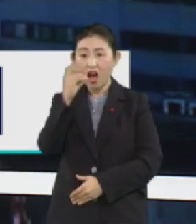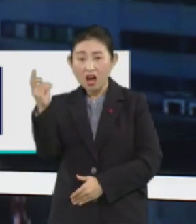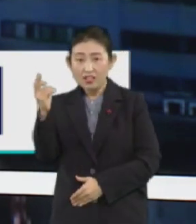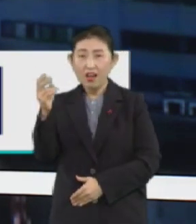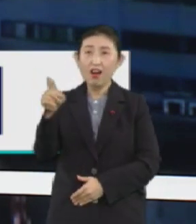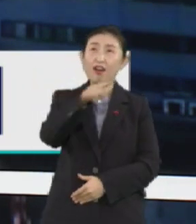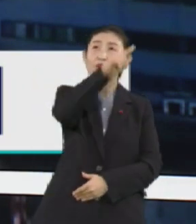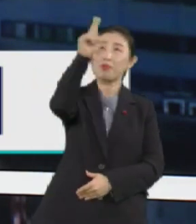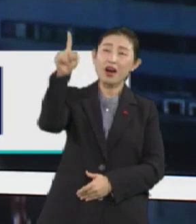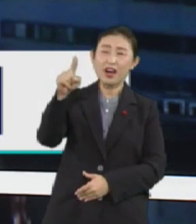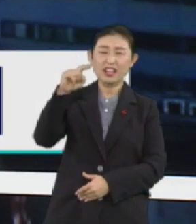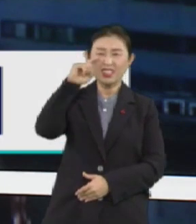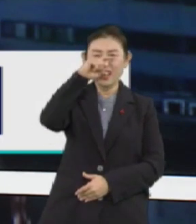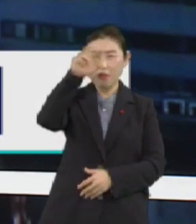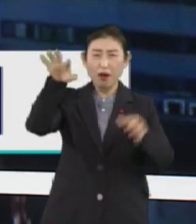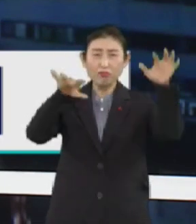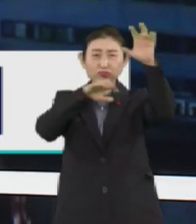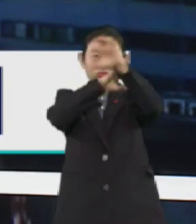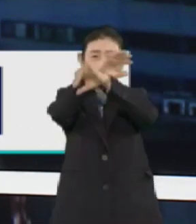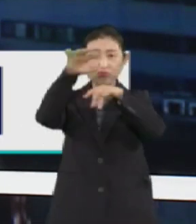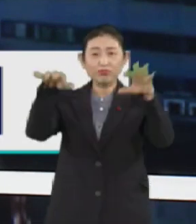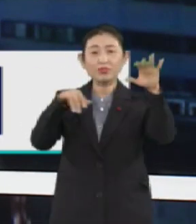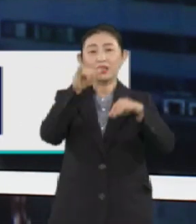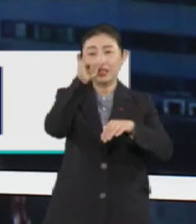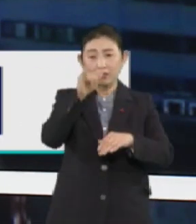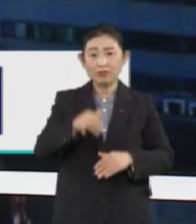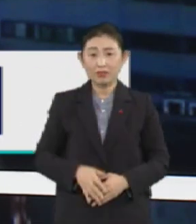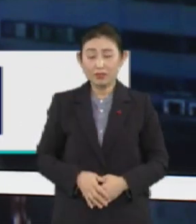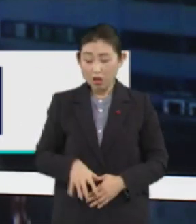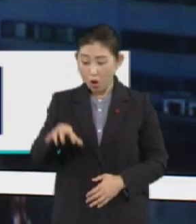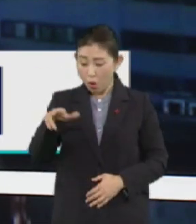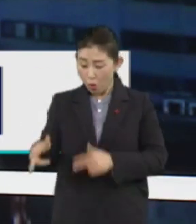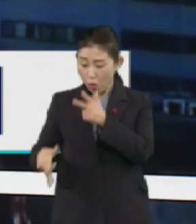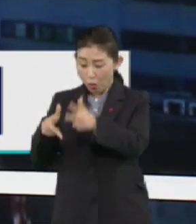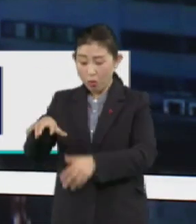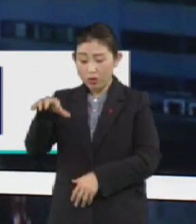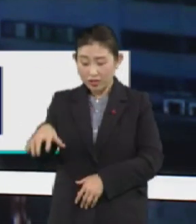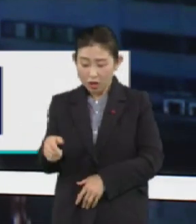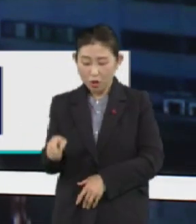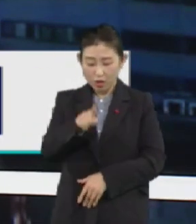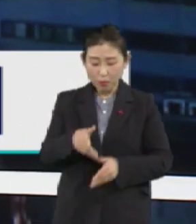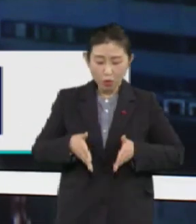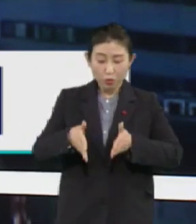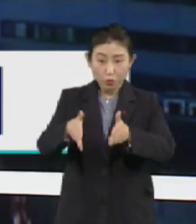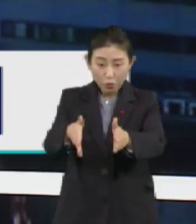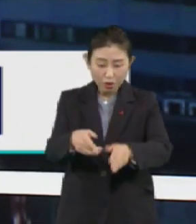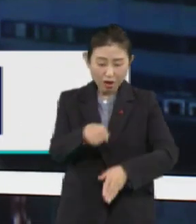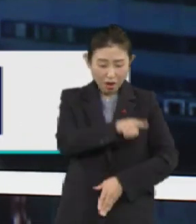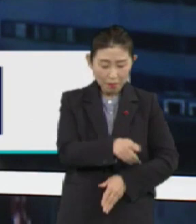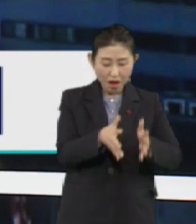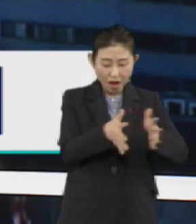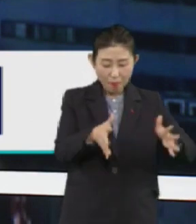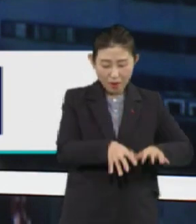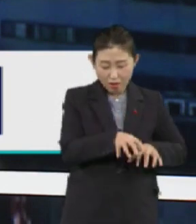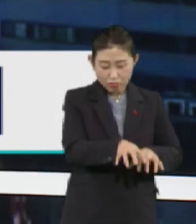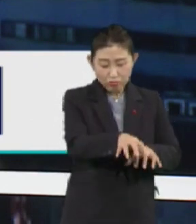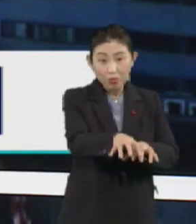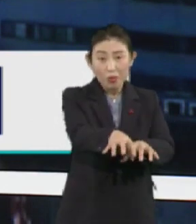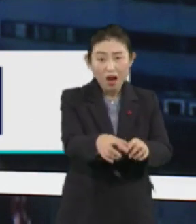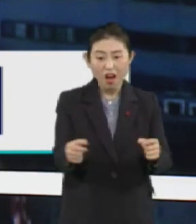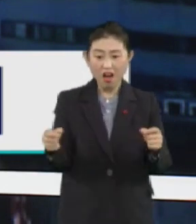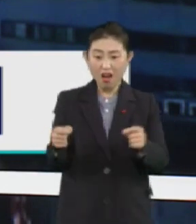매키하고 검은 연기로 뒤덮였습니다. 특히 도로 하나를 사이에 두고 12,000세대의 대형 아파트 단지가 인접해